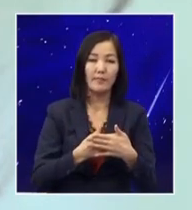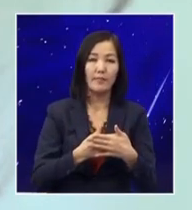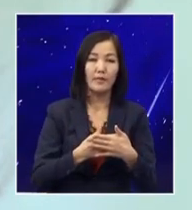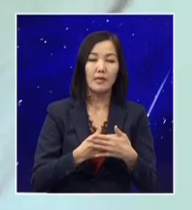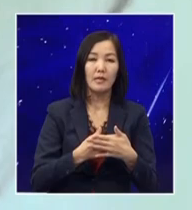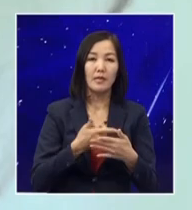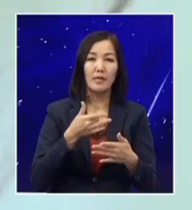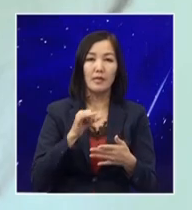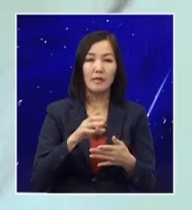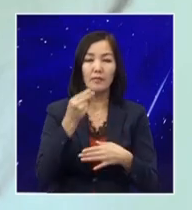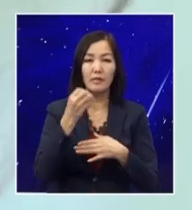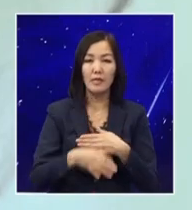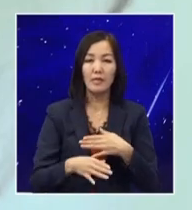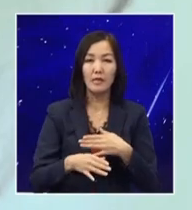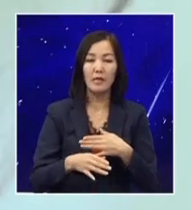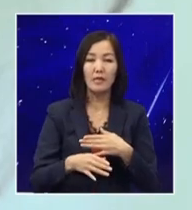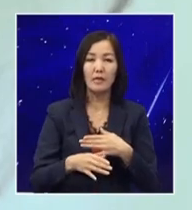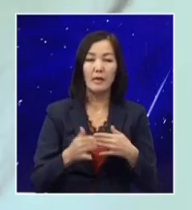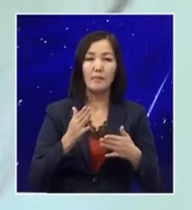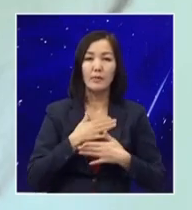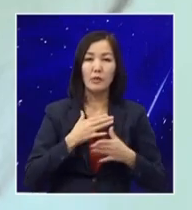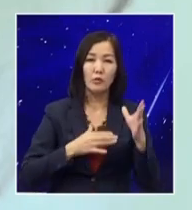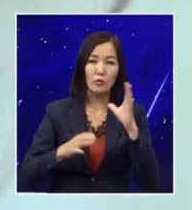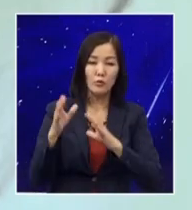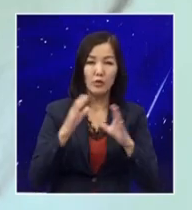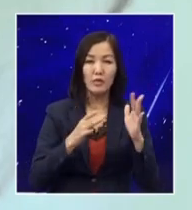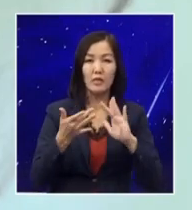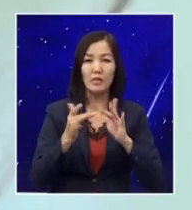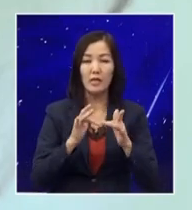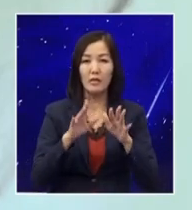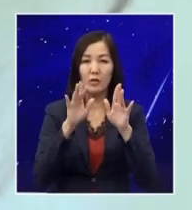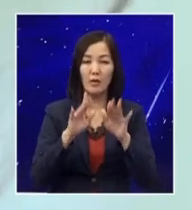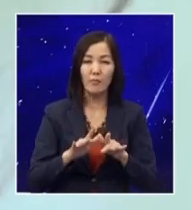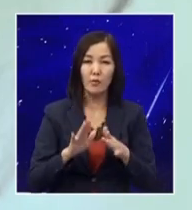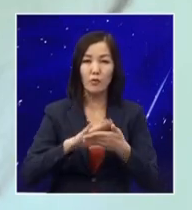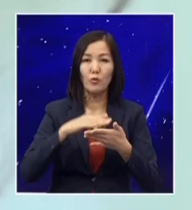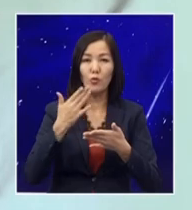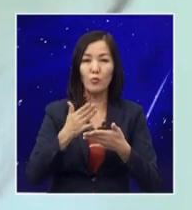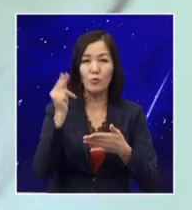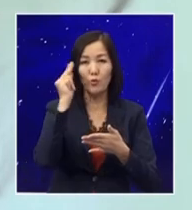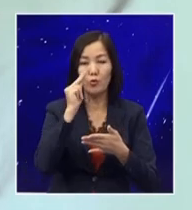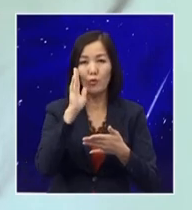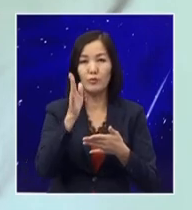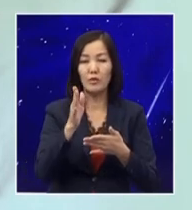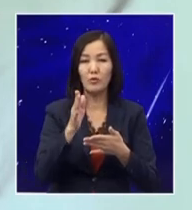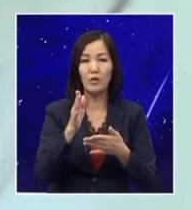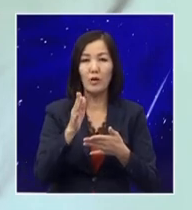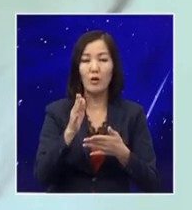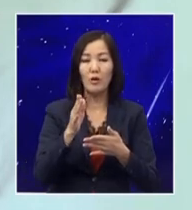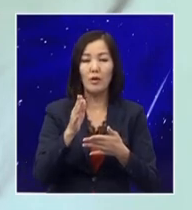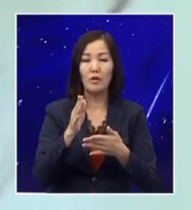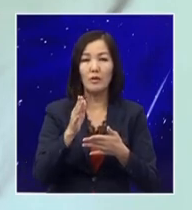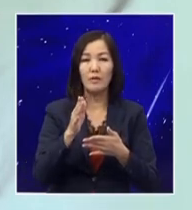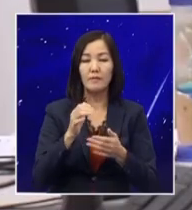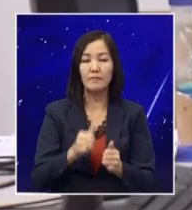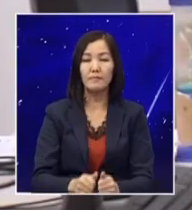платформасы, яғни біздің оқушылар сайттарды түрлі компьютер желісін жақсы меңгеруде. Бір жағынан осы себепкер